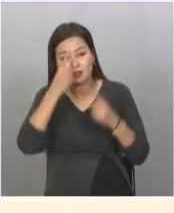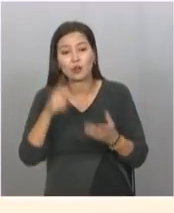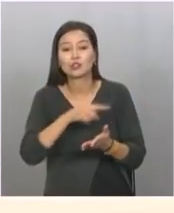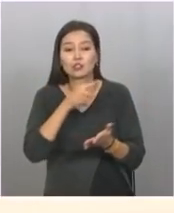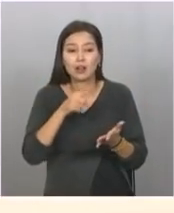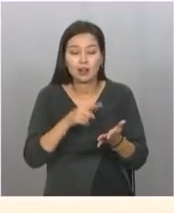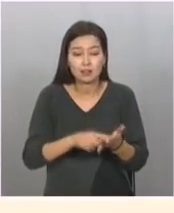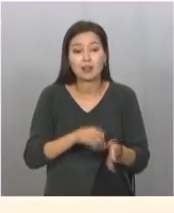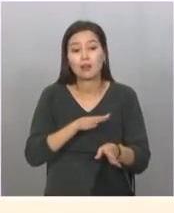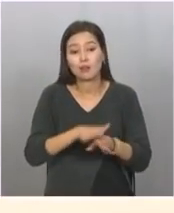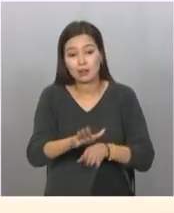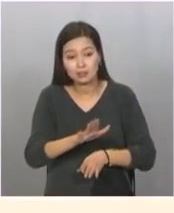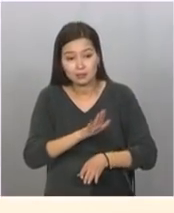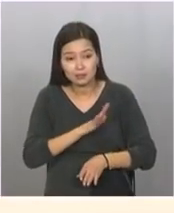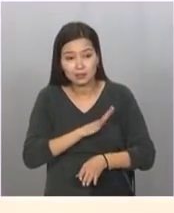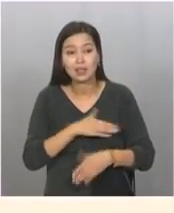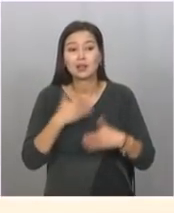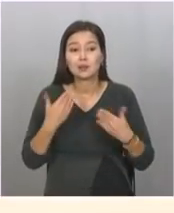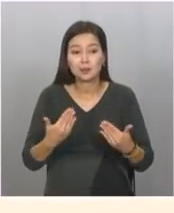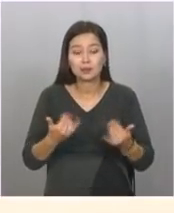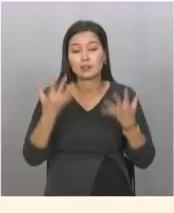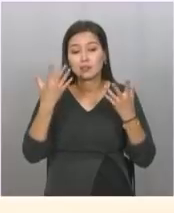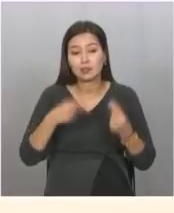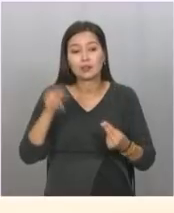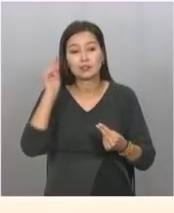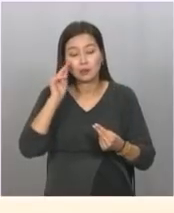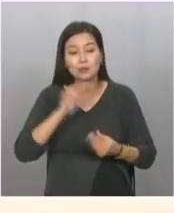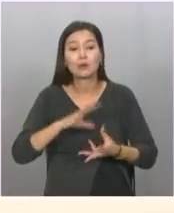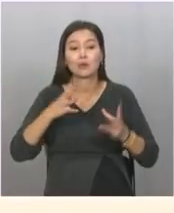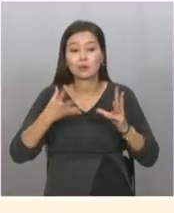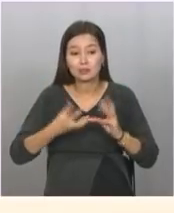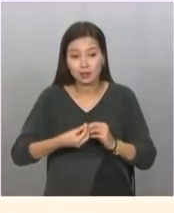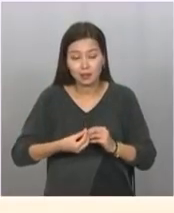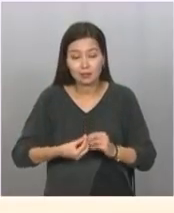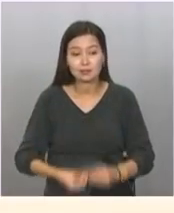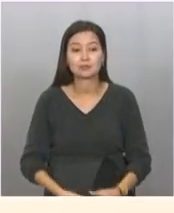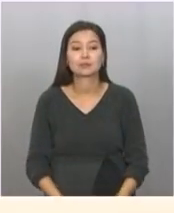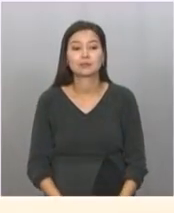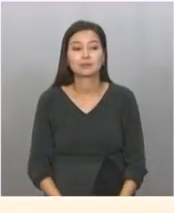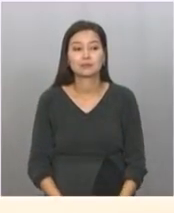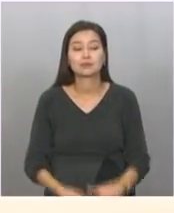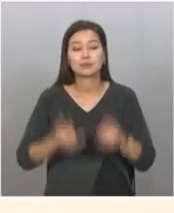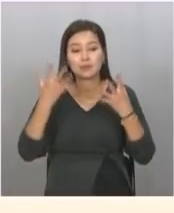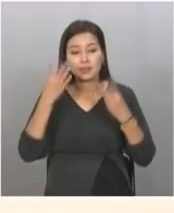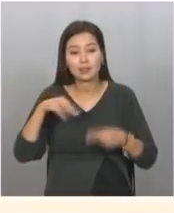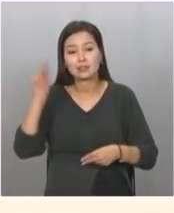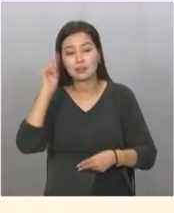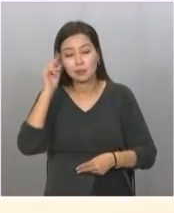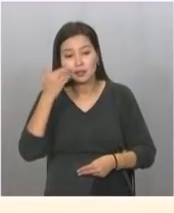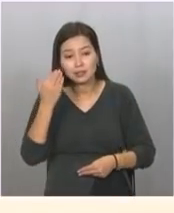сұрақтарды құрастырдыңыздар. Ендеше бүгінгі сабағымызды қорытындылайық. Бүгінгі